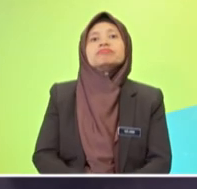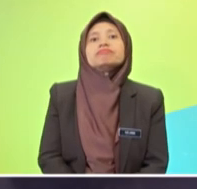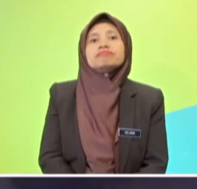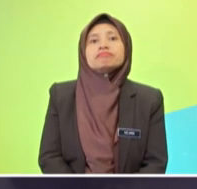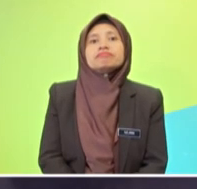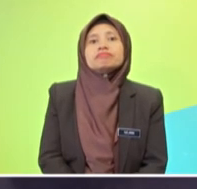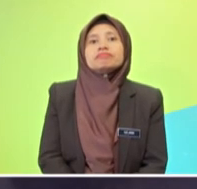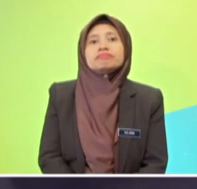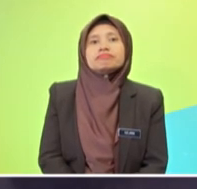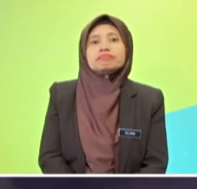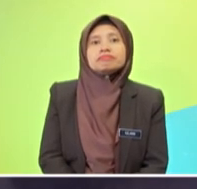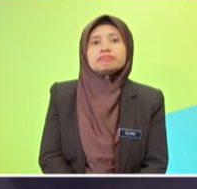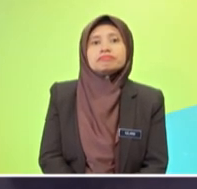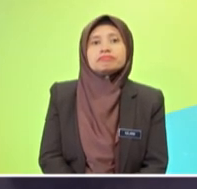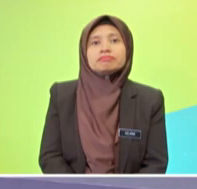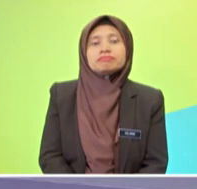hantu